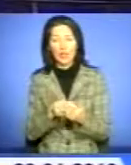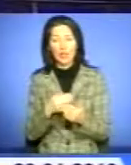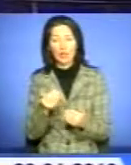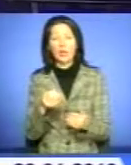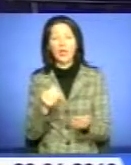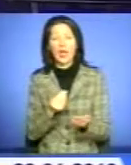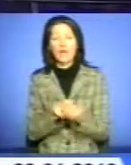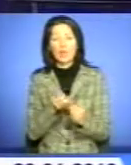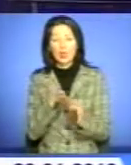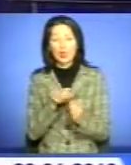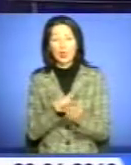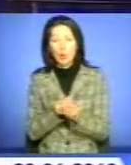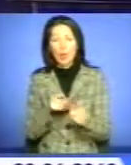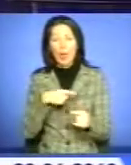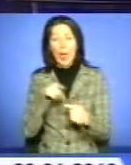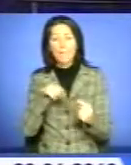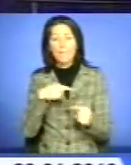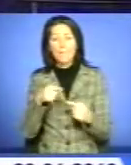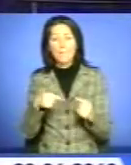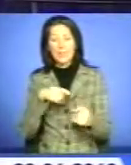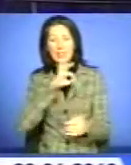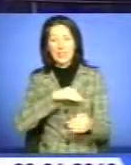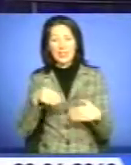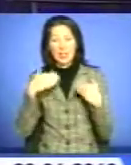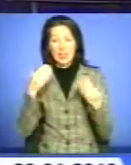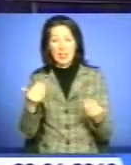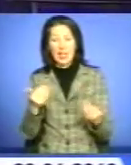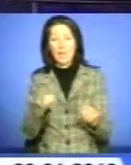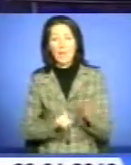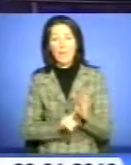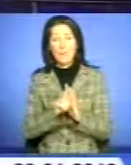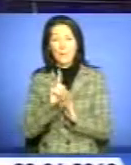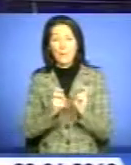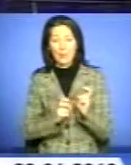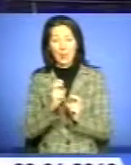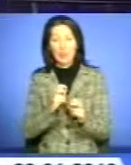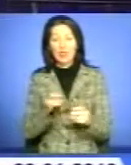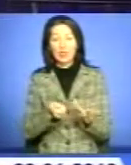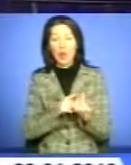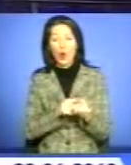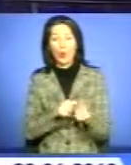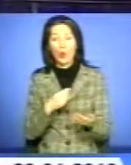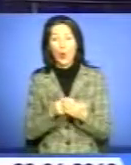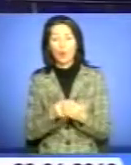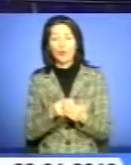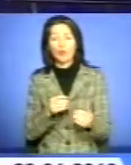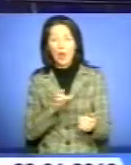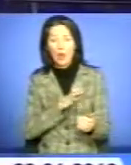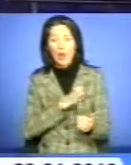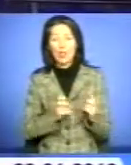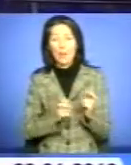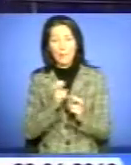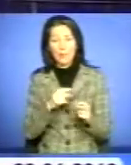бізнес-ідеї підприємців-початківців за рахунок коштів успішних бізнесменів. Перший такий фонд було створено на Буковині